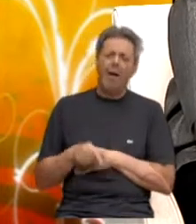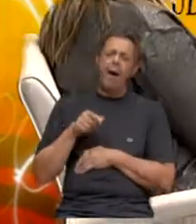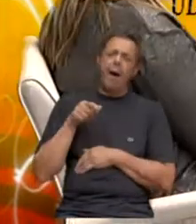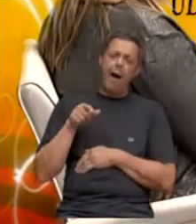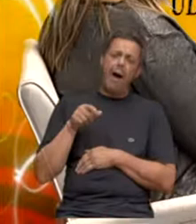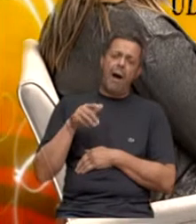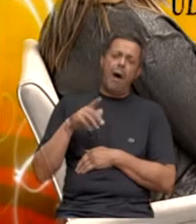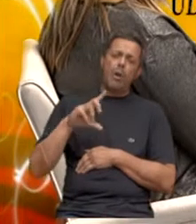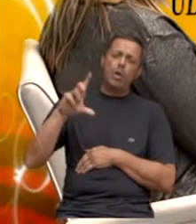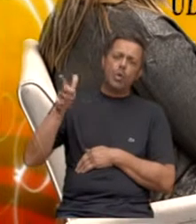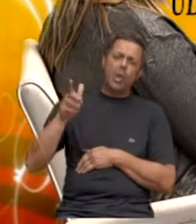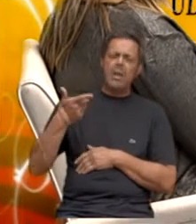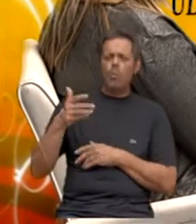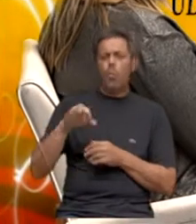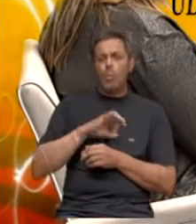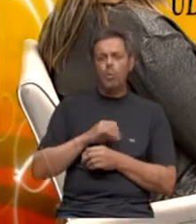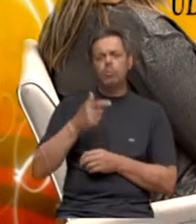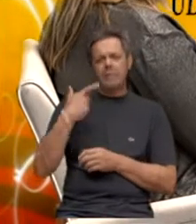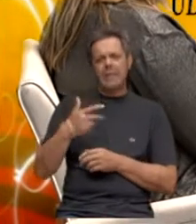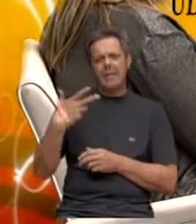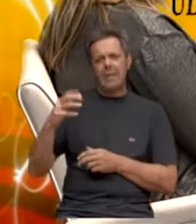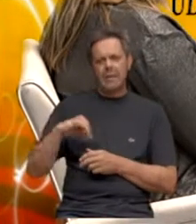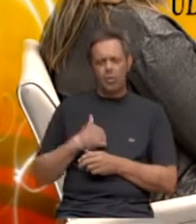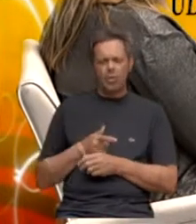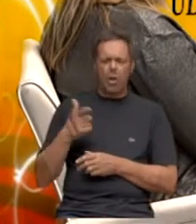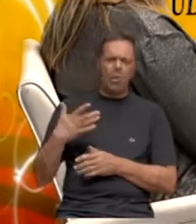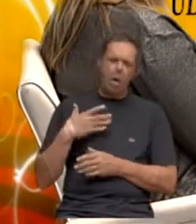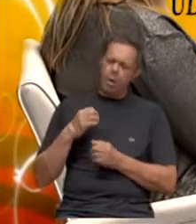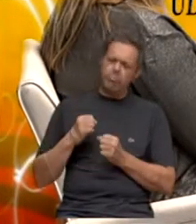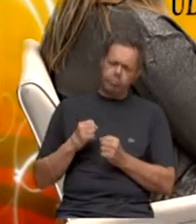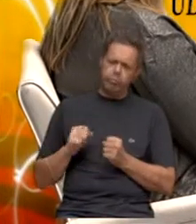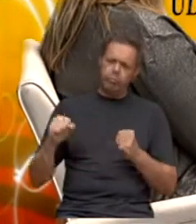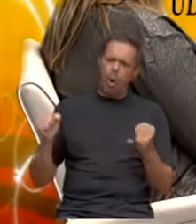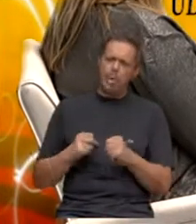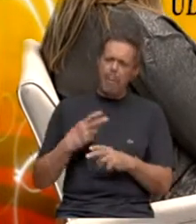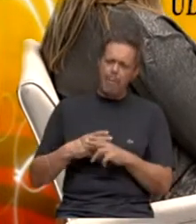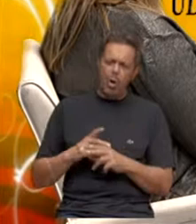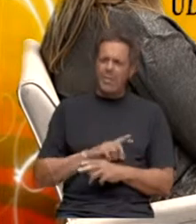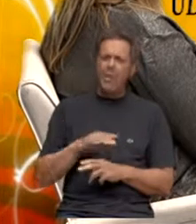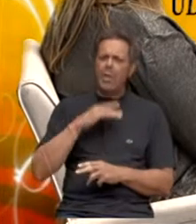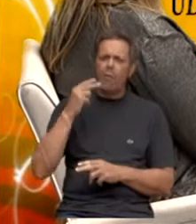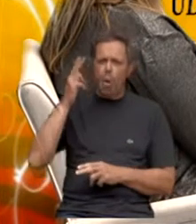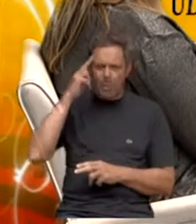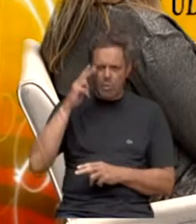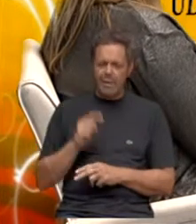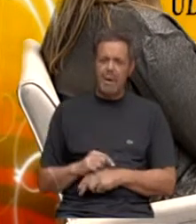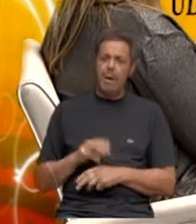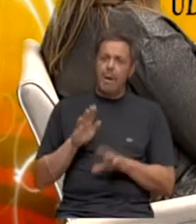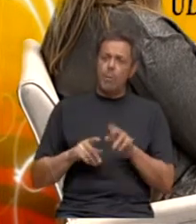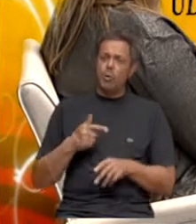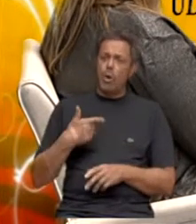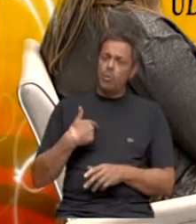i u dobi između 20. i 30. godine. Dakle, to je jedna vrlo ozbiljna bolest, nedovoljno prepoznata, možda još nije u